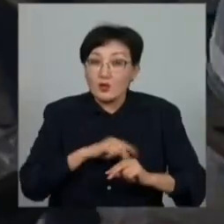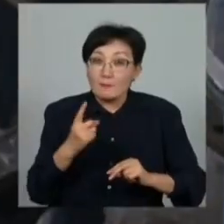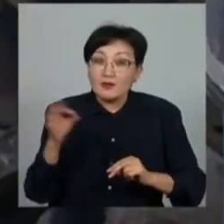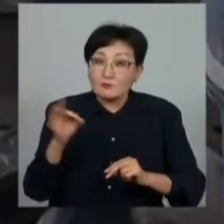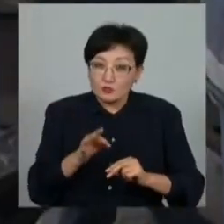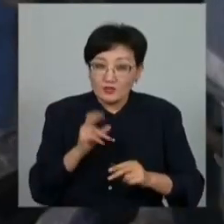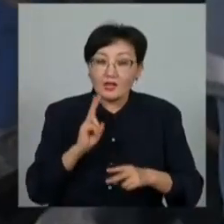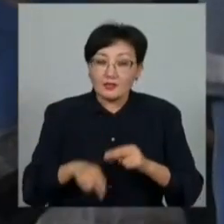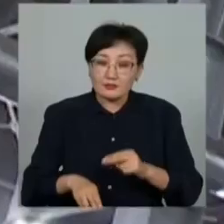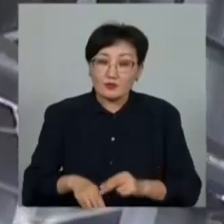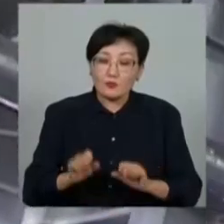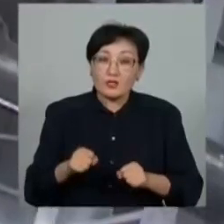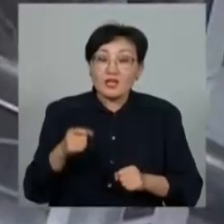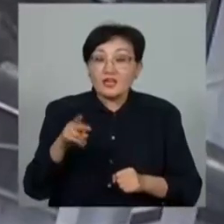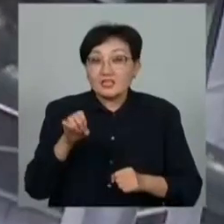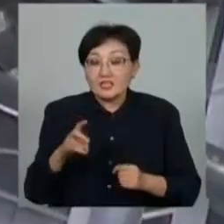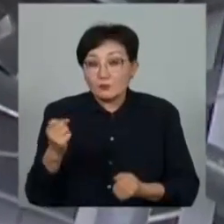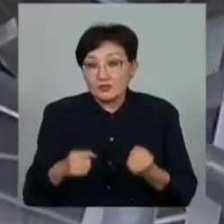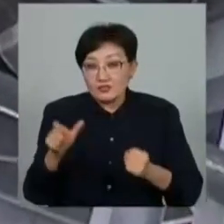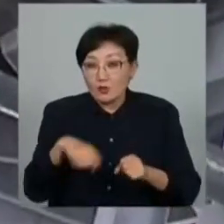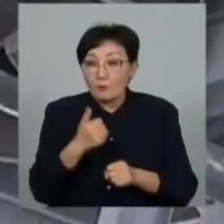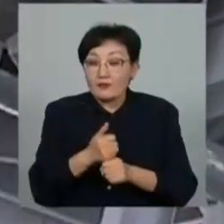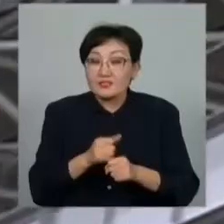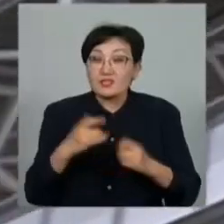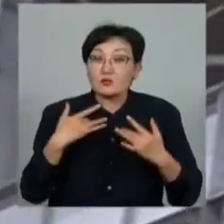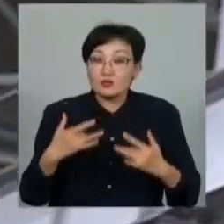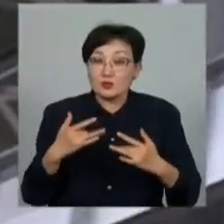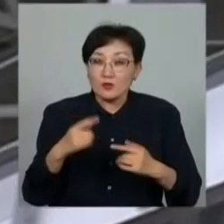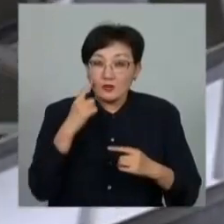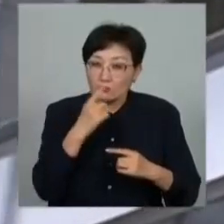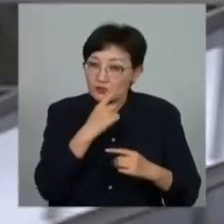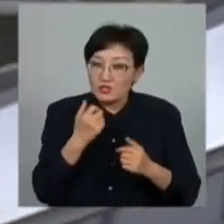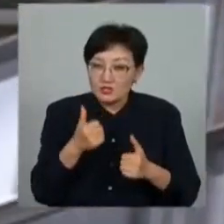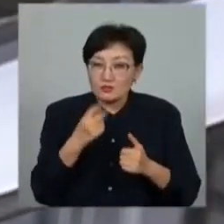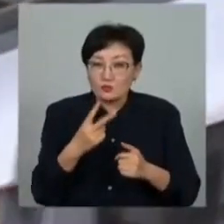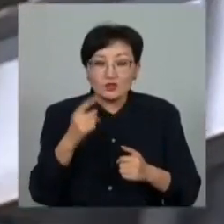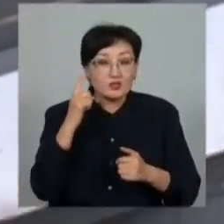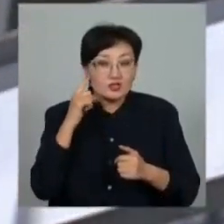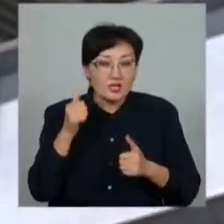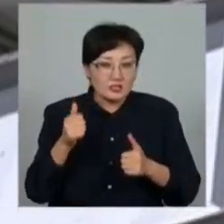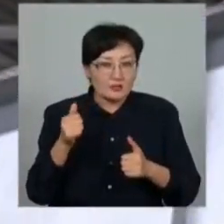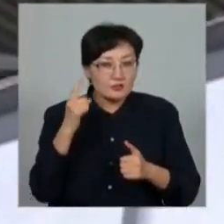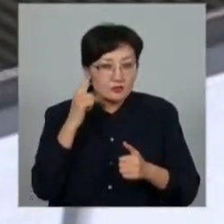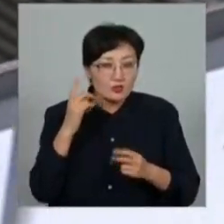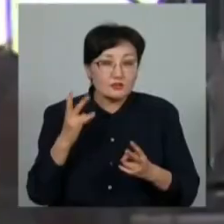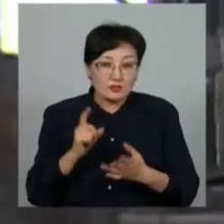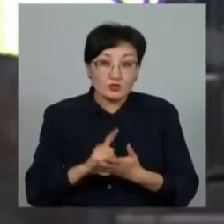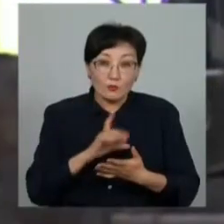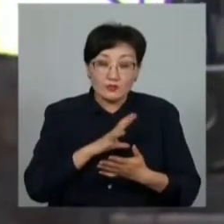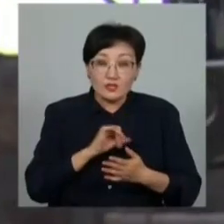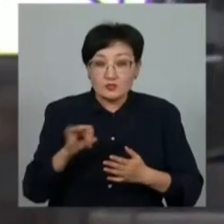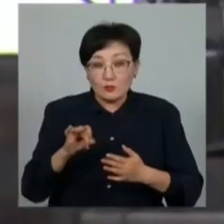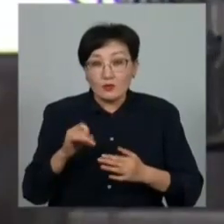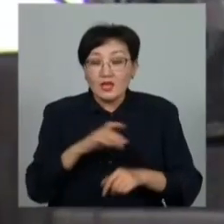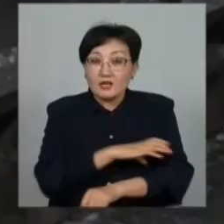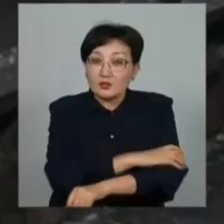мезетте аяқтап тастайды. Кран машинисіне қойылатын басты талап көздің жақсы көруі мен құлақтың жақсы естуі дейді Райгүл. Сонымен қатар